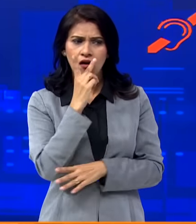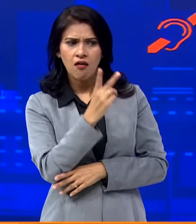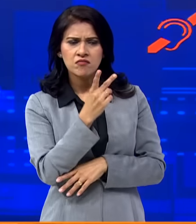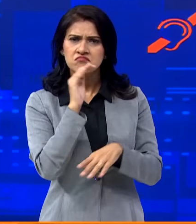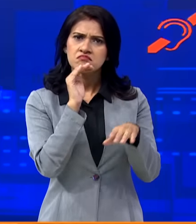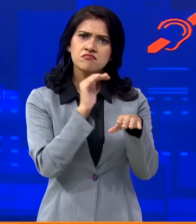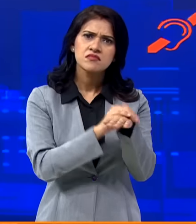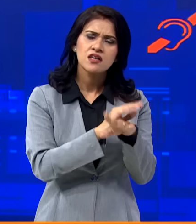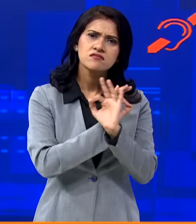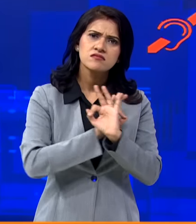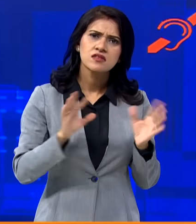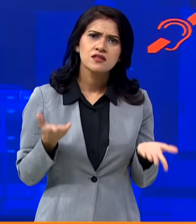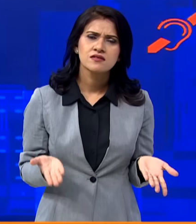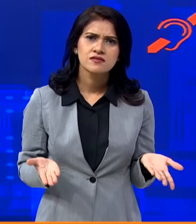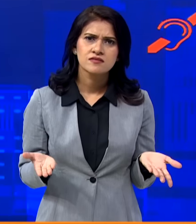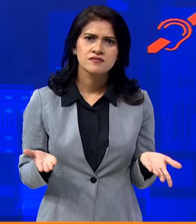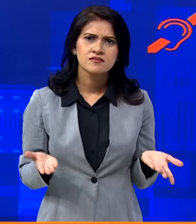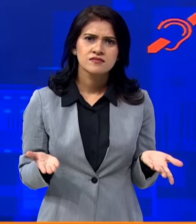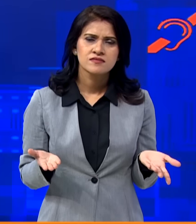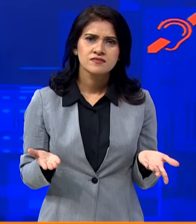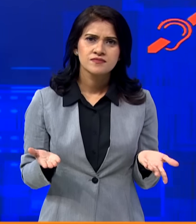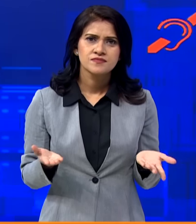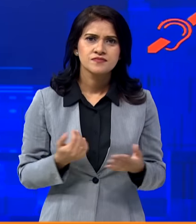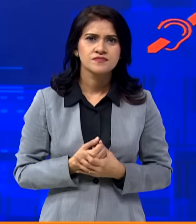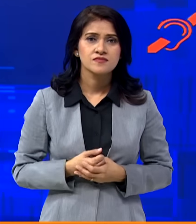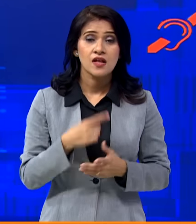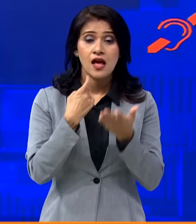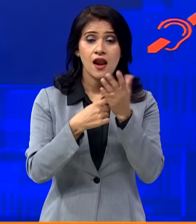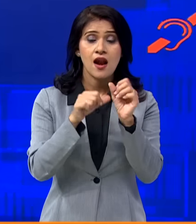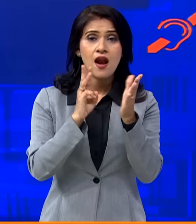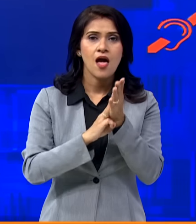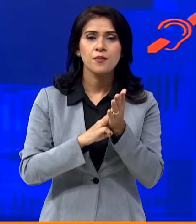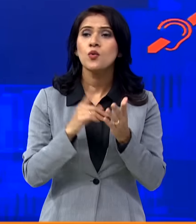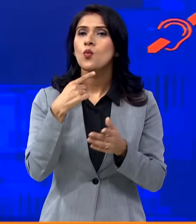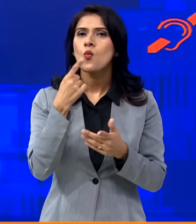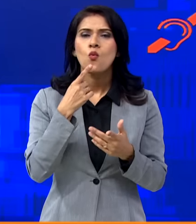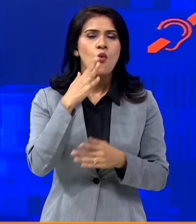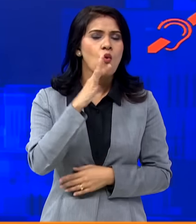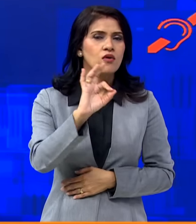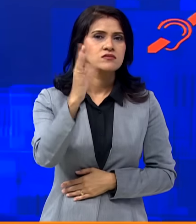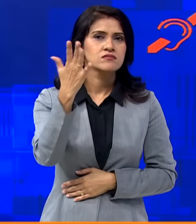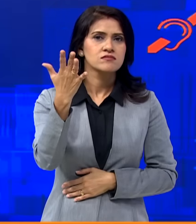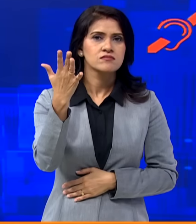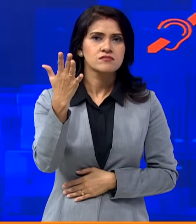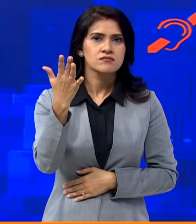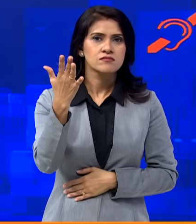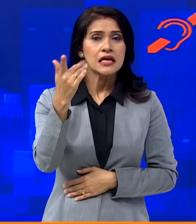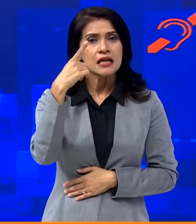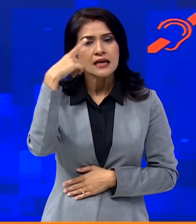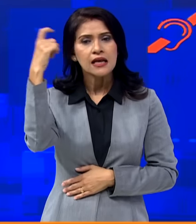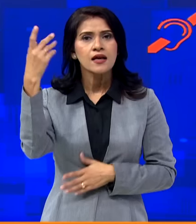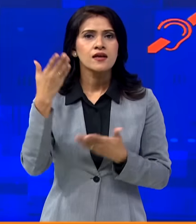में दिखते हैं राम का अस्तित्व नहीं है राम काल्पनिक है ये किसने कहा